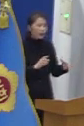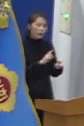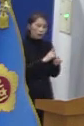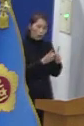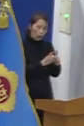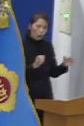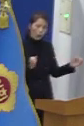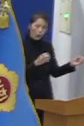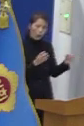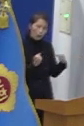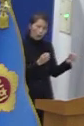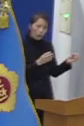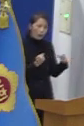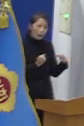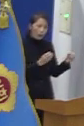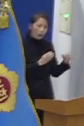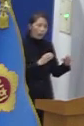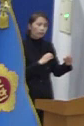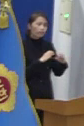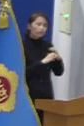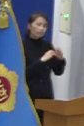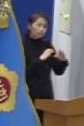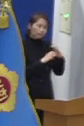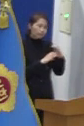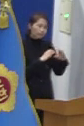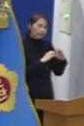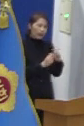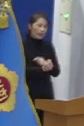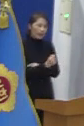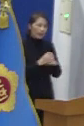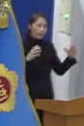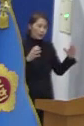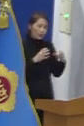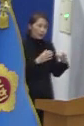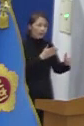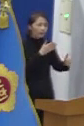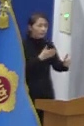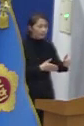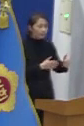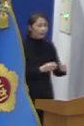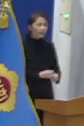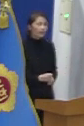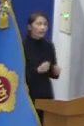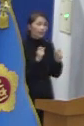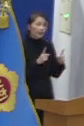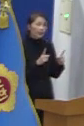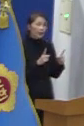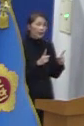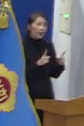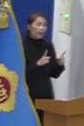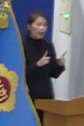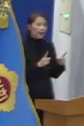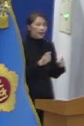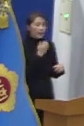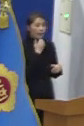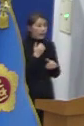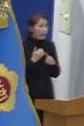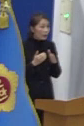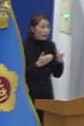소통하고 협력할 수 있도록 힘을 모아주시길 부탁드립니다. 기회수도 경기도가